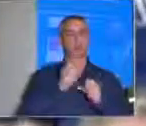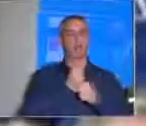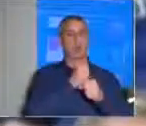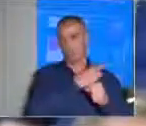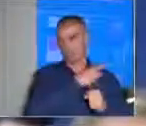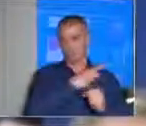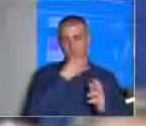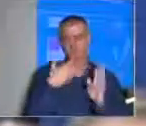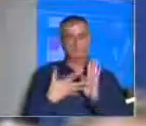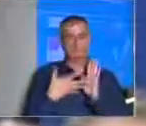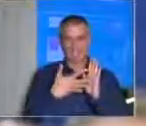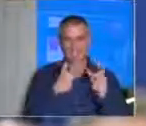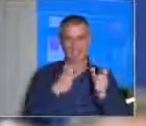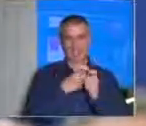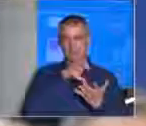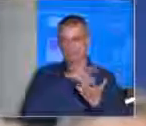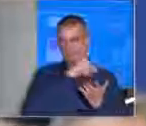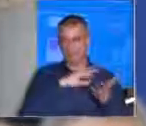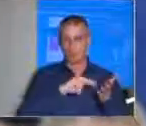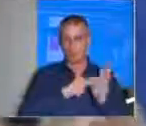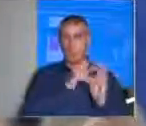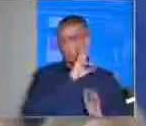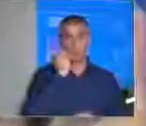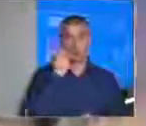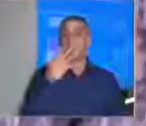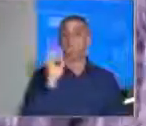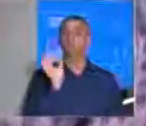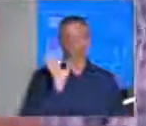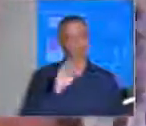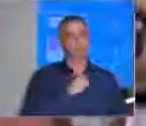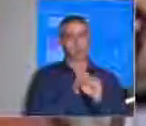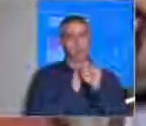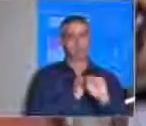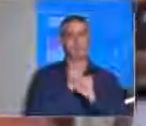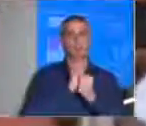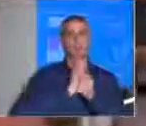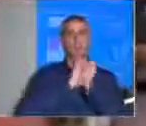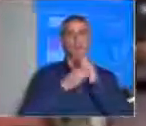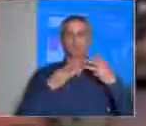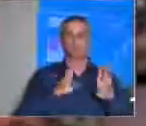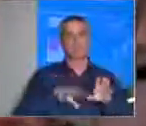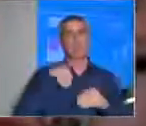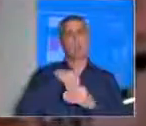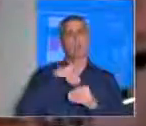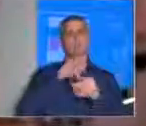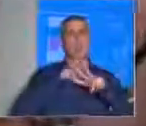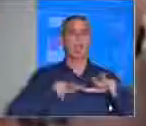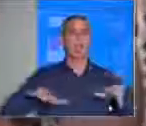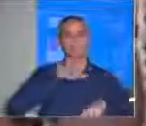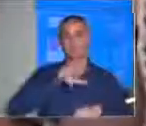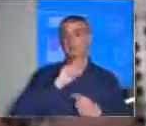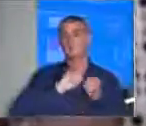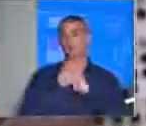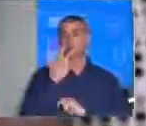האלקטורים. סקר באתר פוליטיקו בחודש שעבר גילה כי 50% מהאמריקאים תומכים בשינוי השיטה, מעבר להצבעה ארצית,